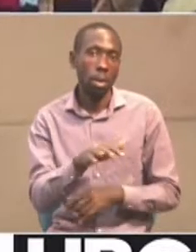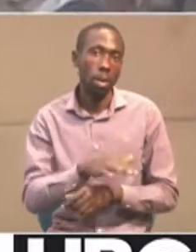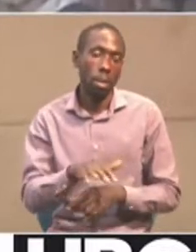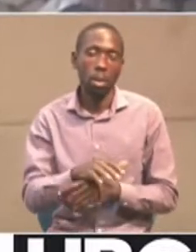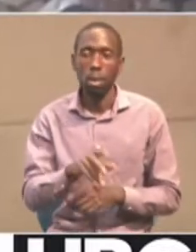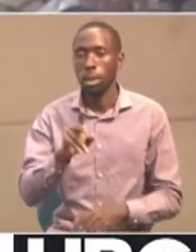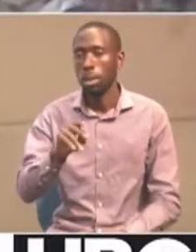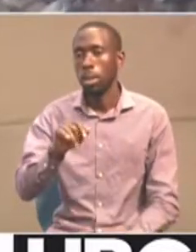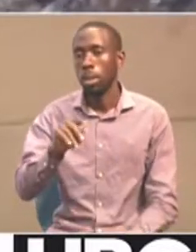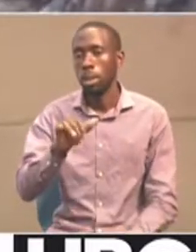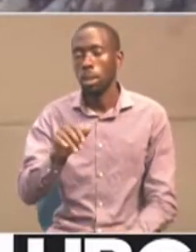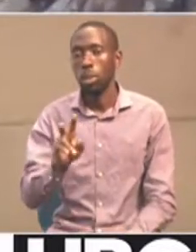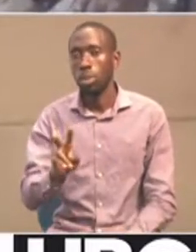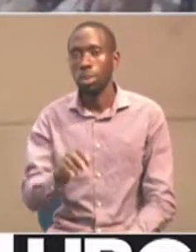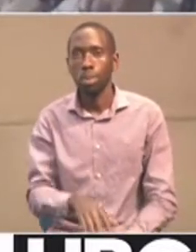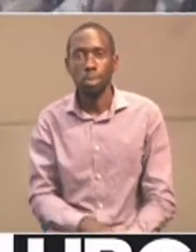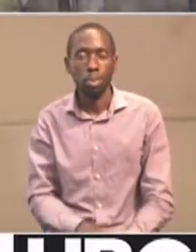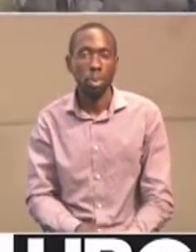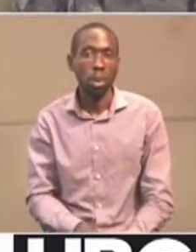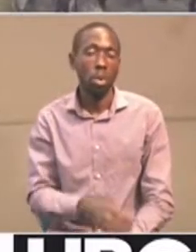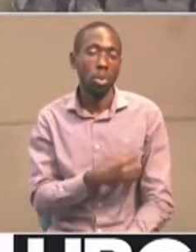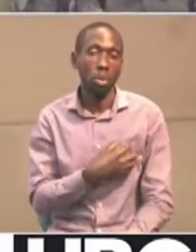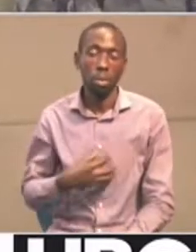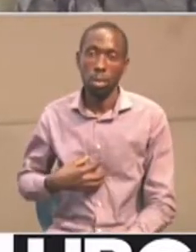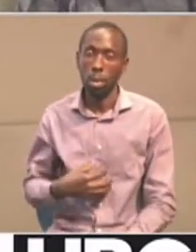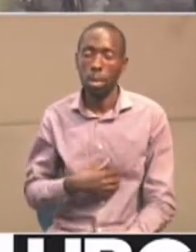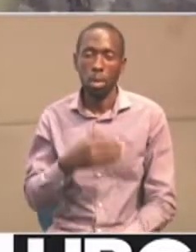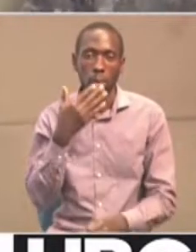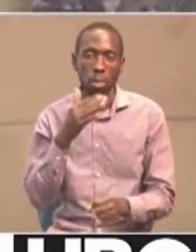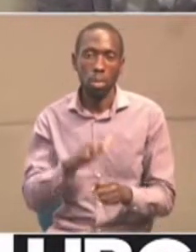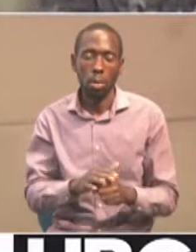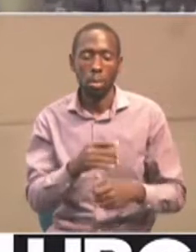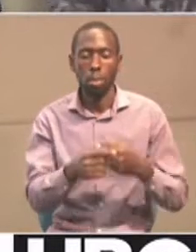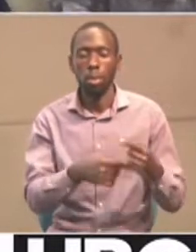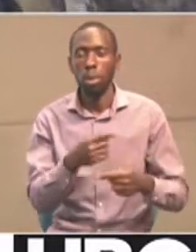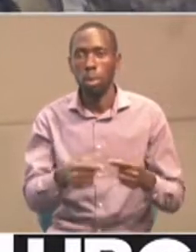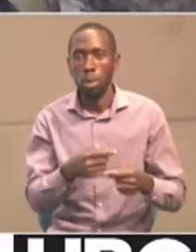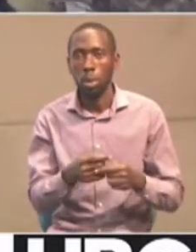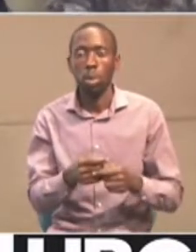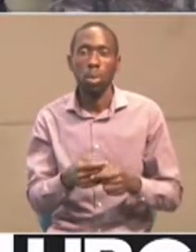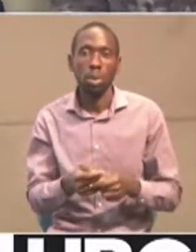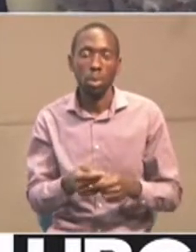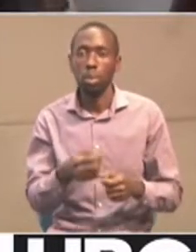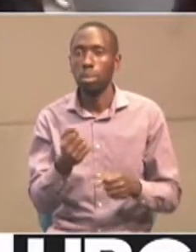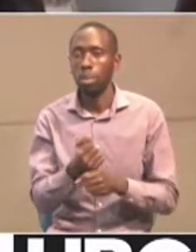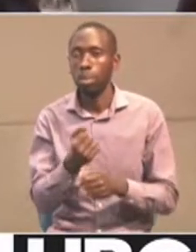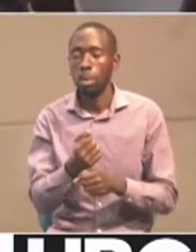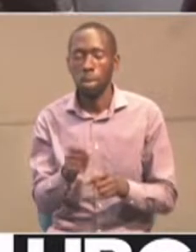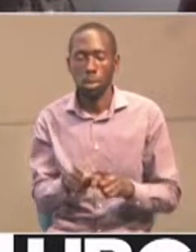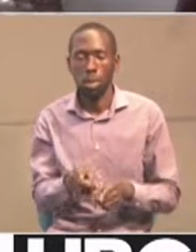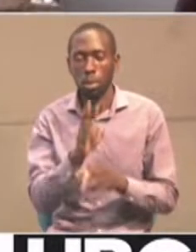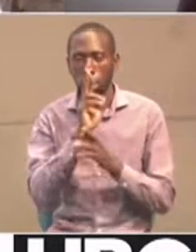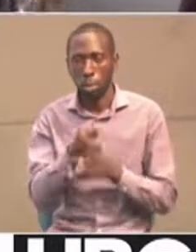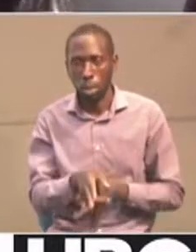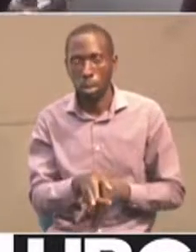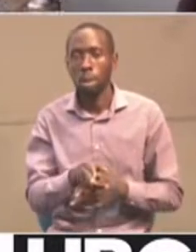tu. Abijja lya UPDF basuubiza okugenda mu maaso n'okussa ekitiibwa mu nkola ez'eddembe ly'obuntu ate n'okolagana